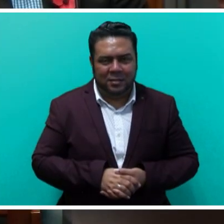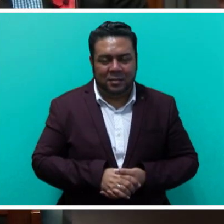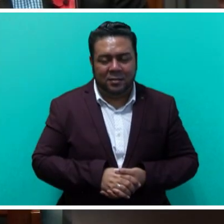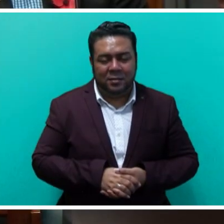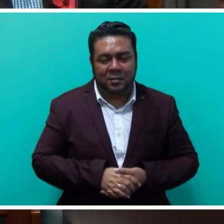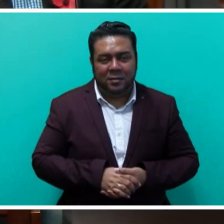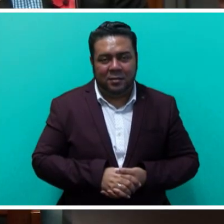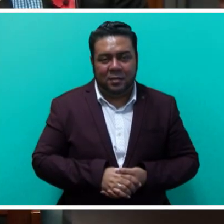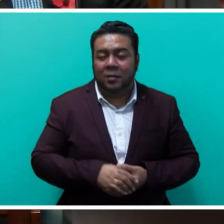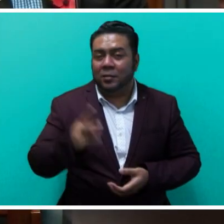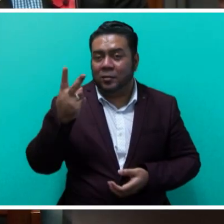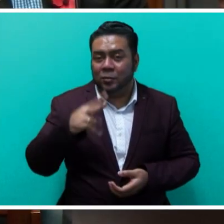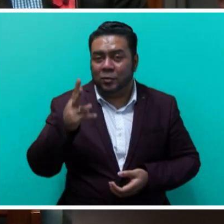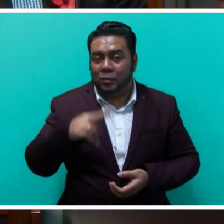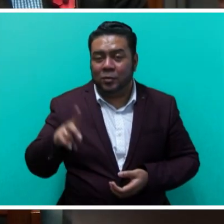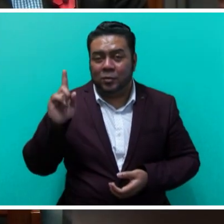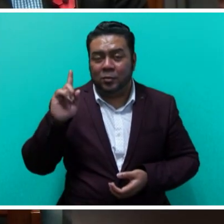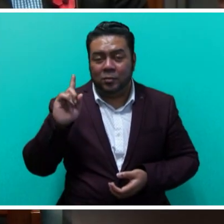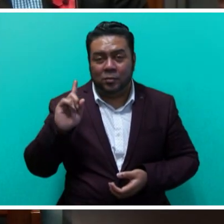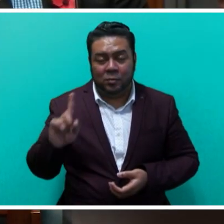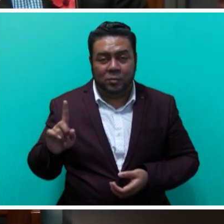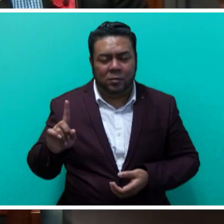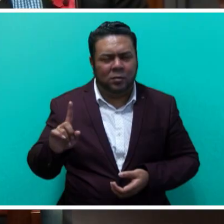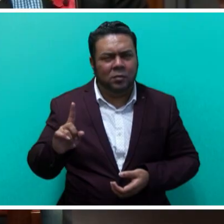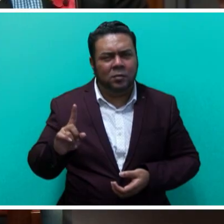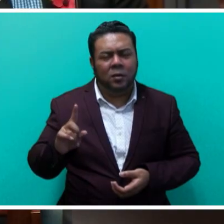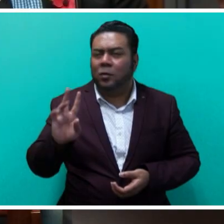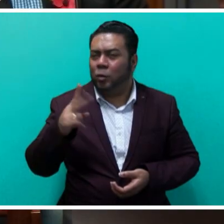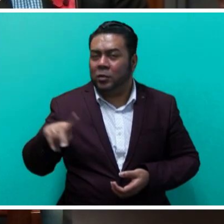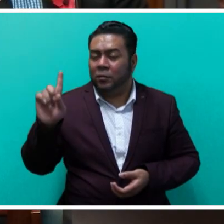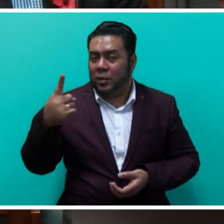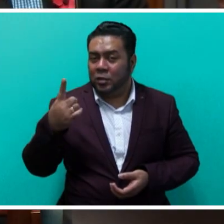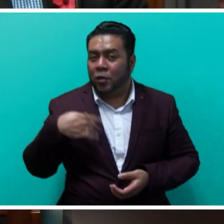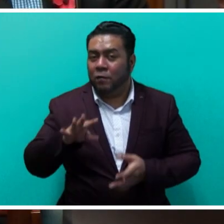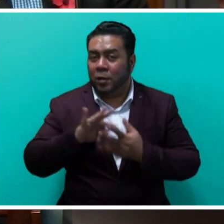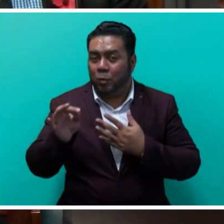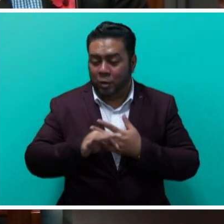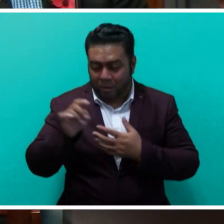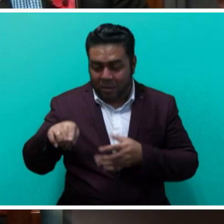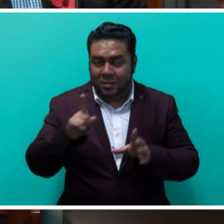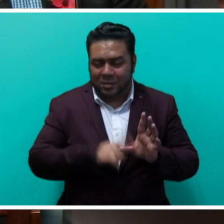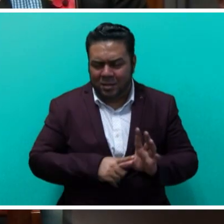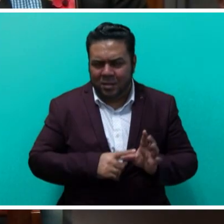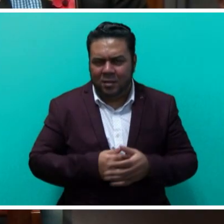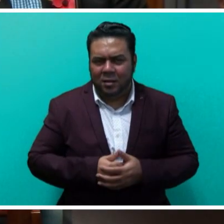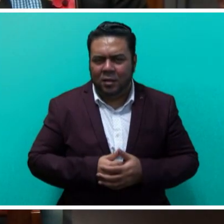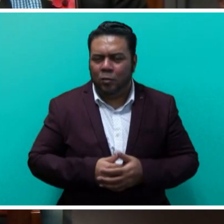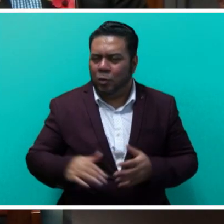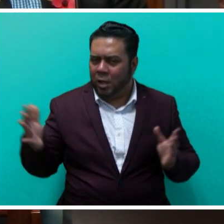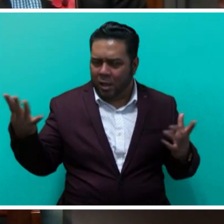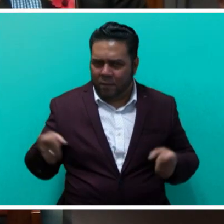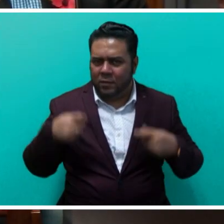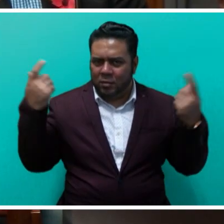e na ikarua sangavulukandua ni februari e na embaki o go ndau ngaravi kina na kena